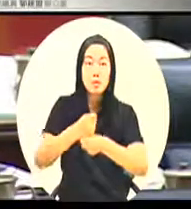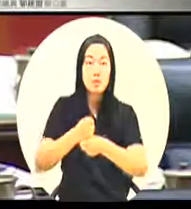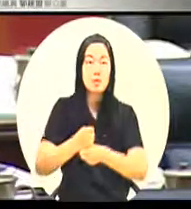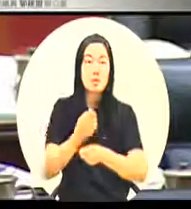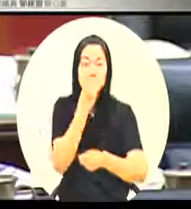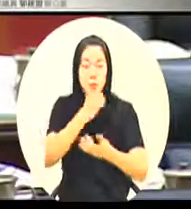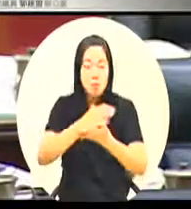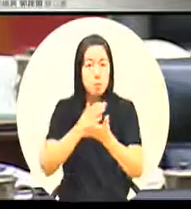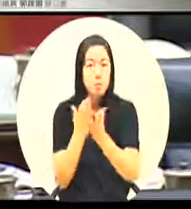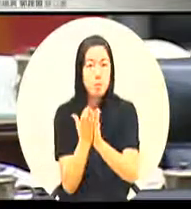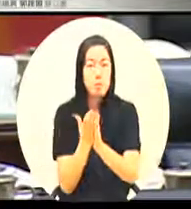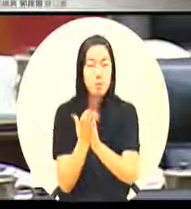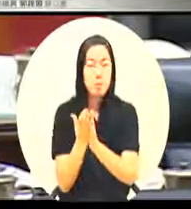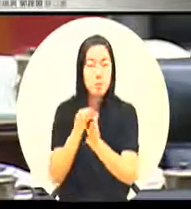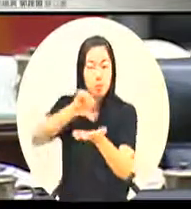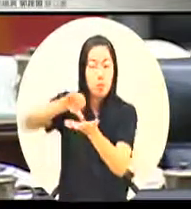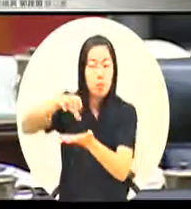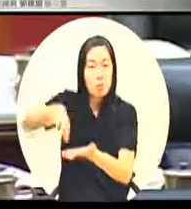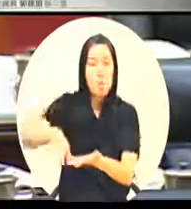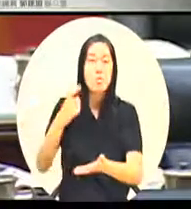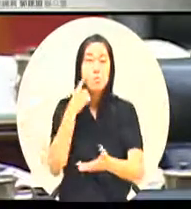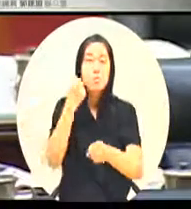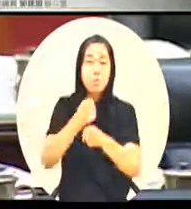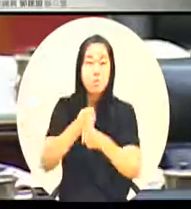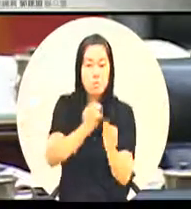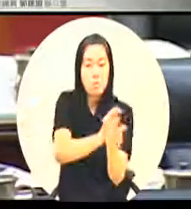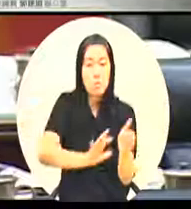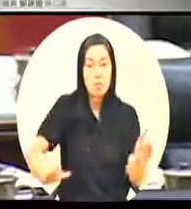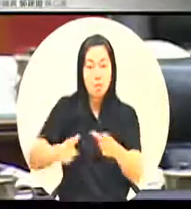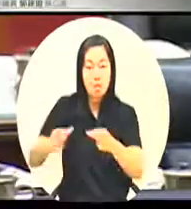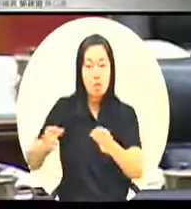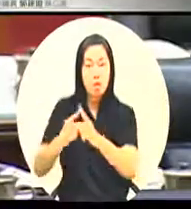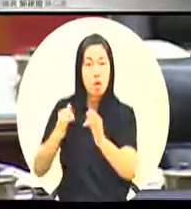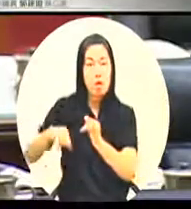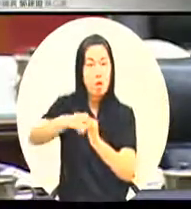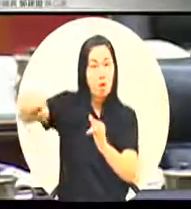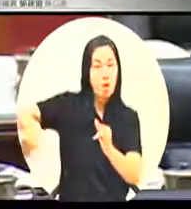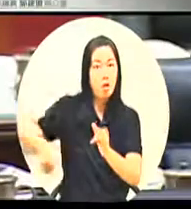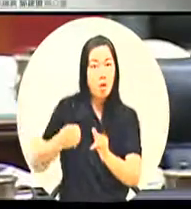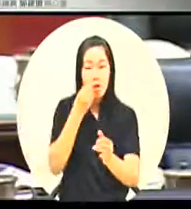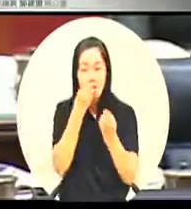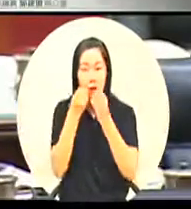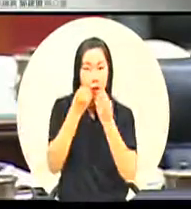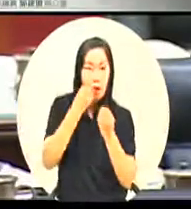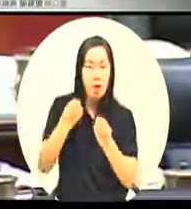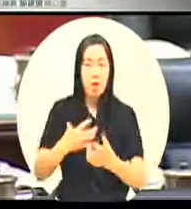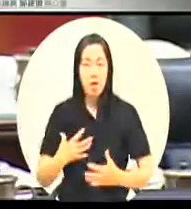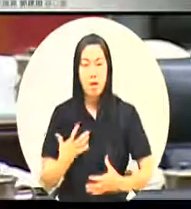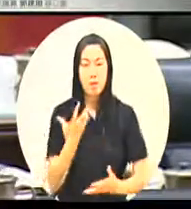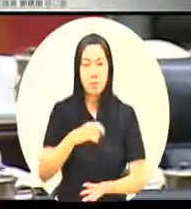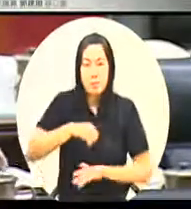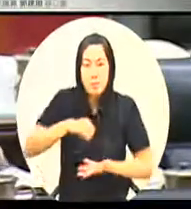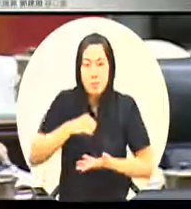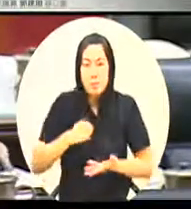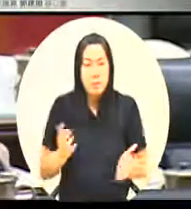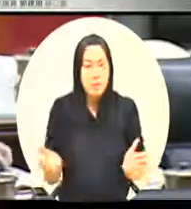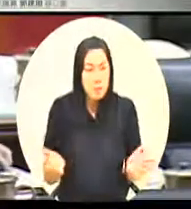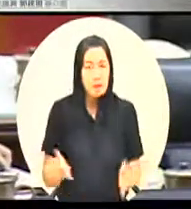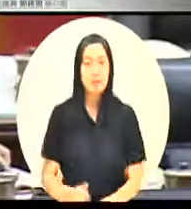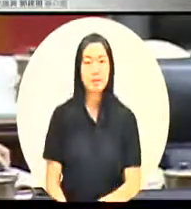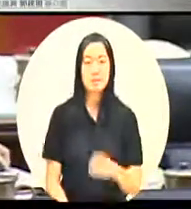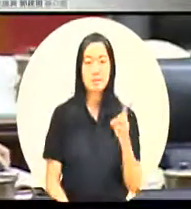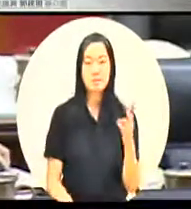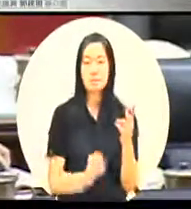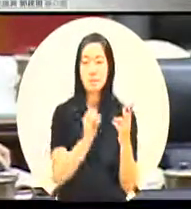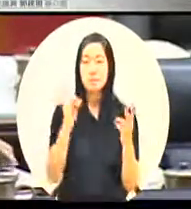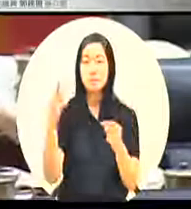品的产地，造成日本人所有饮食上的恐慌，所以2002年日本就开始对